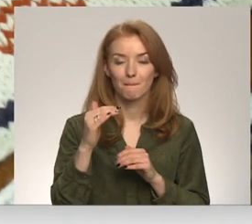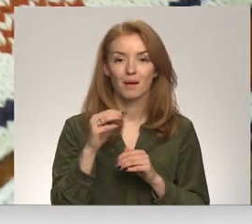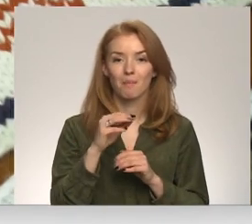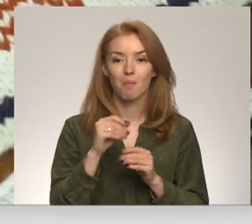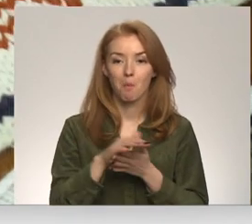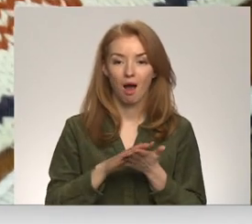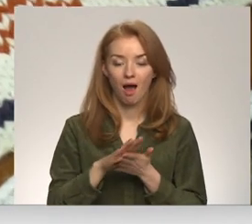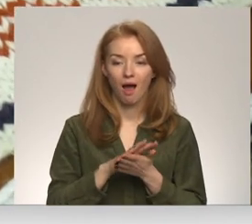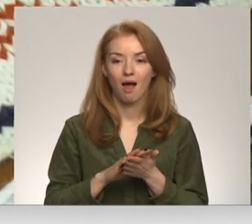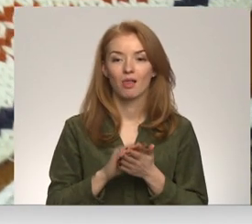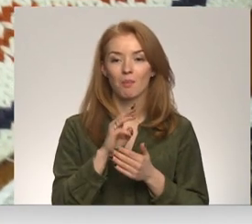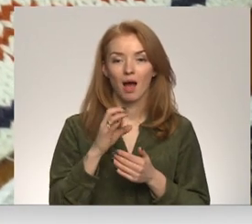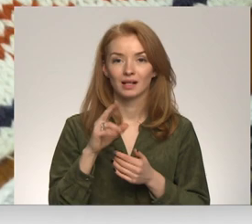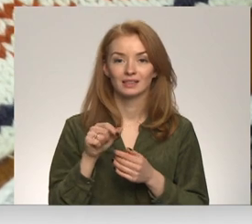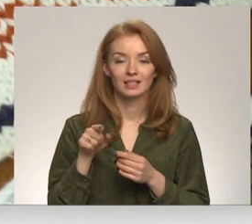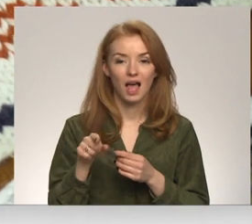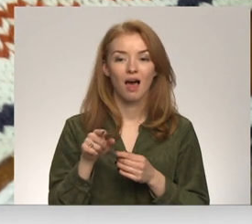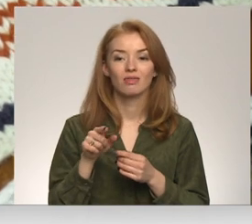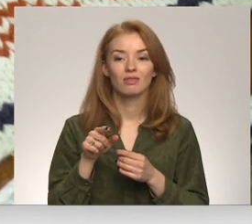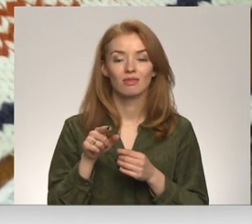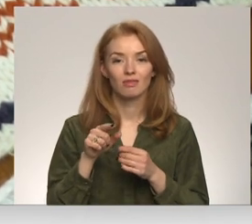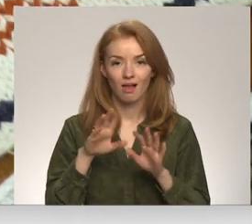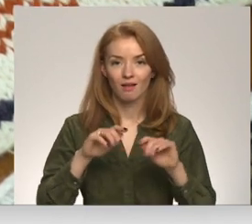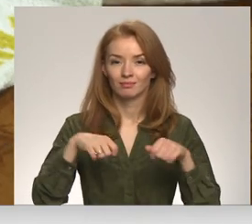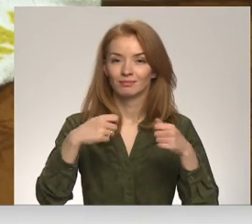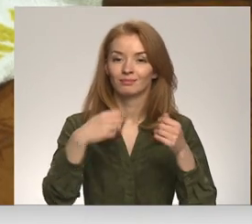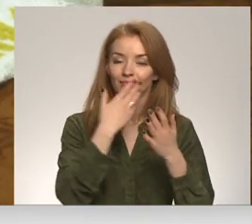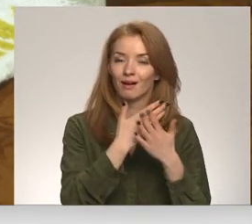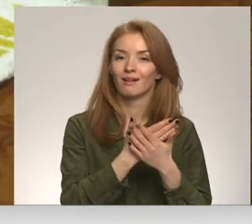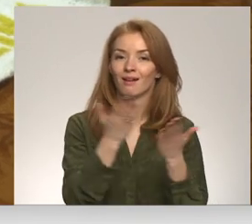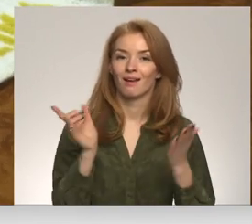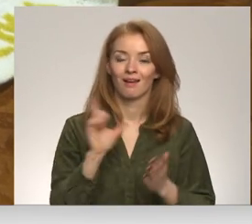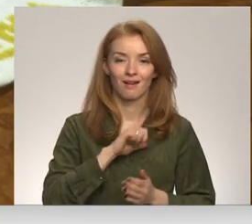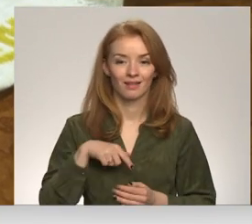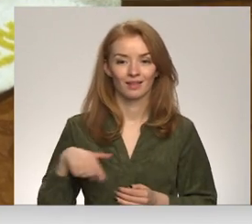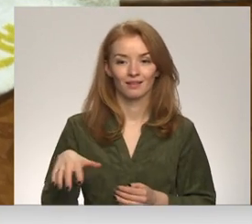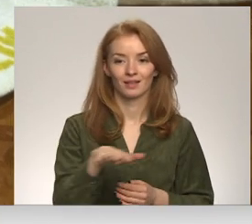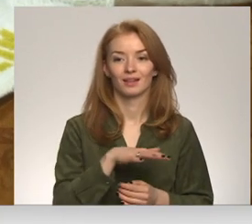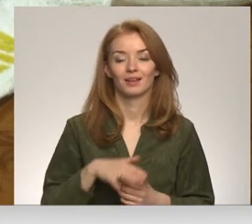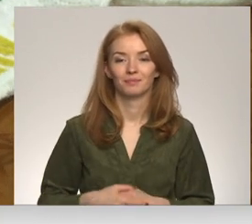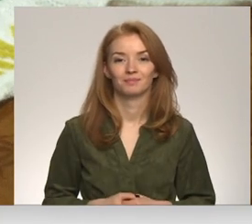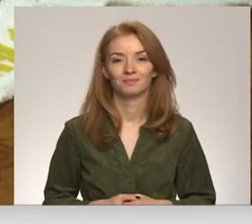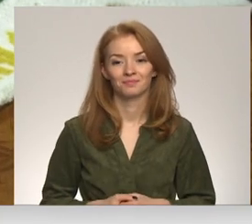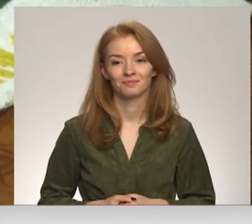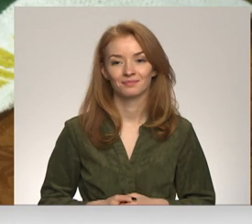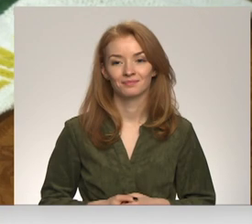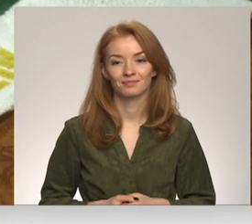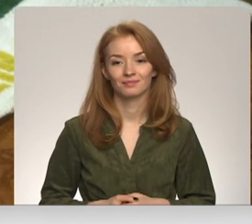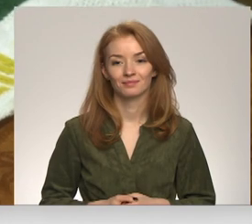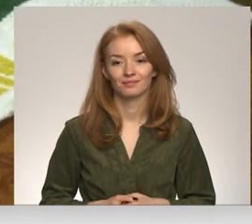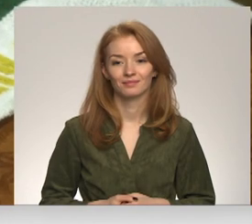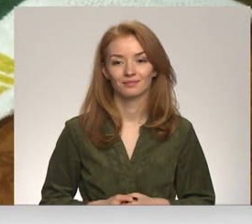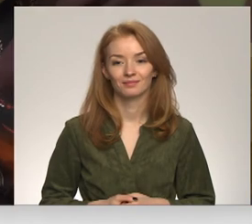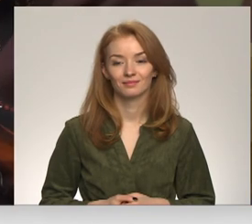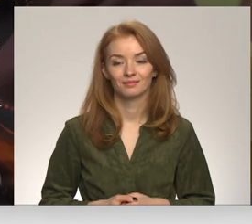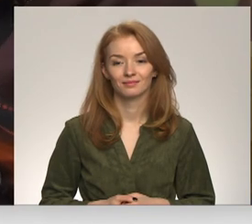Mārciena. Un lai mūsu Mārciena skan tālāk pa visu Latviju. Mārciena svētas skan, jo mums jā. Ir spēka vīrs,